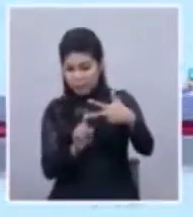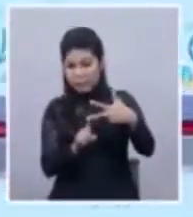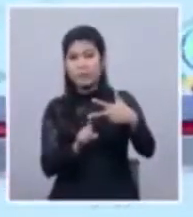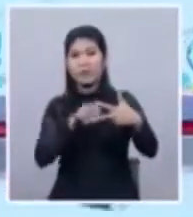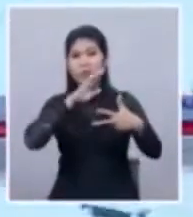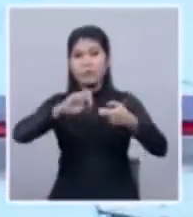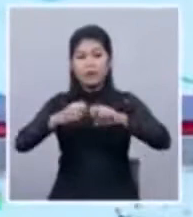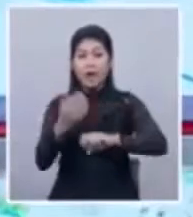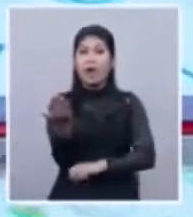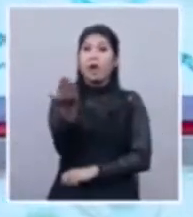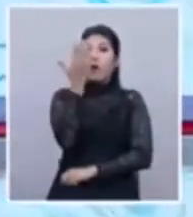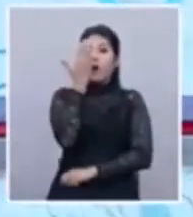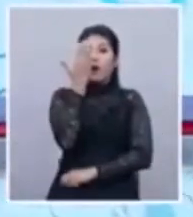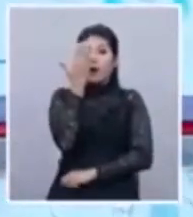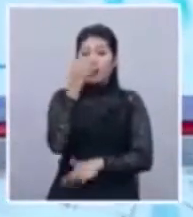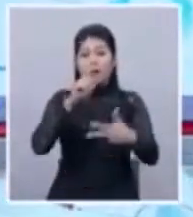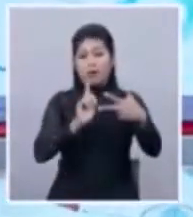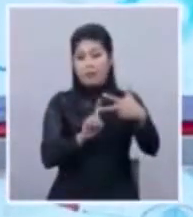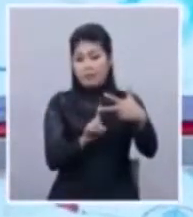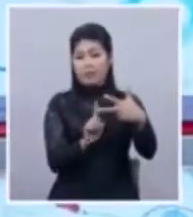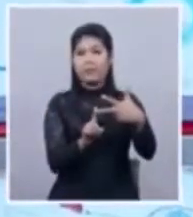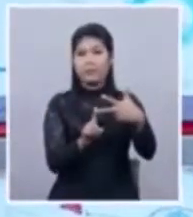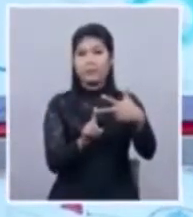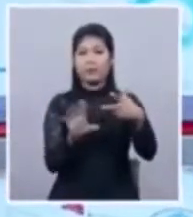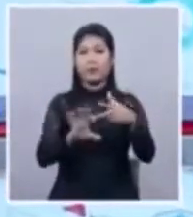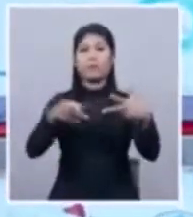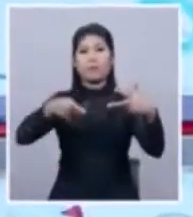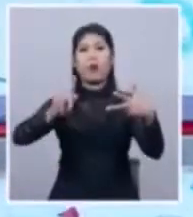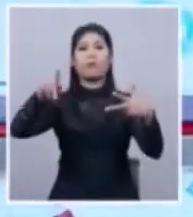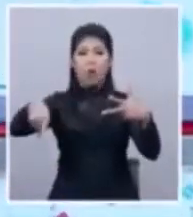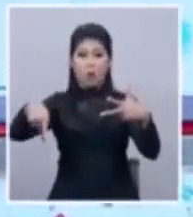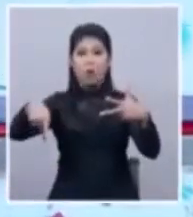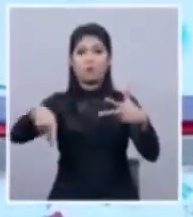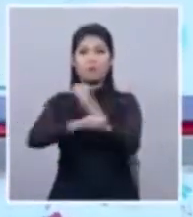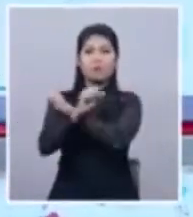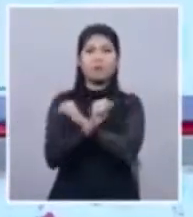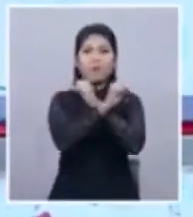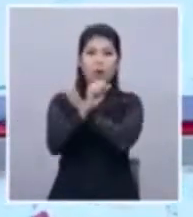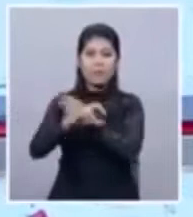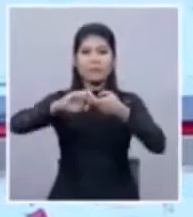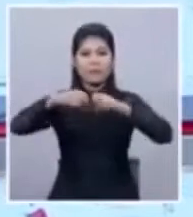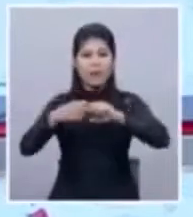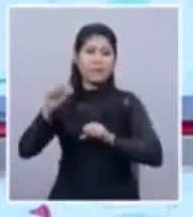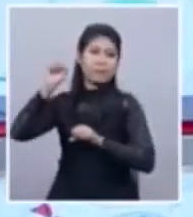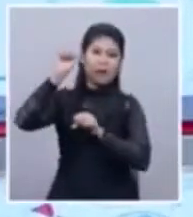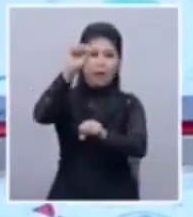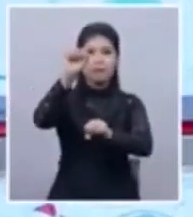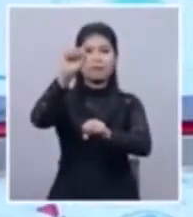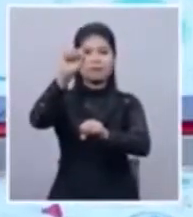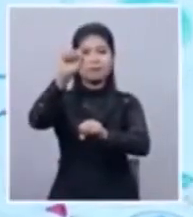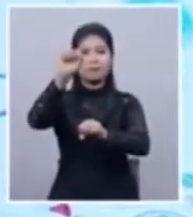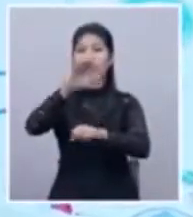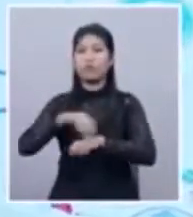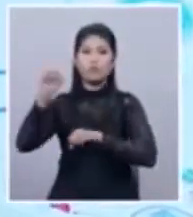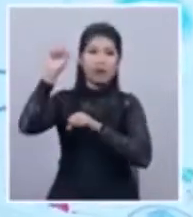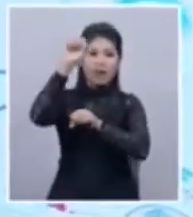เกิดเหตุการณ์อะไรขึ้นมาแล้วปั๊บเราเห็นว่าก็จะมีเรื่องของปภ.หรือคือกรมป้องกันและบรรเทาสาธารณภัยเป็นผู้ประกาศออกมาชัดเจนจากนั้นถ้าประก